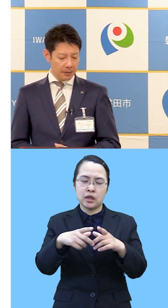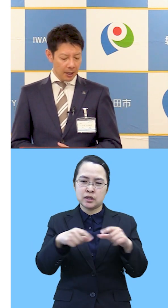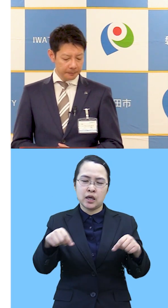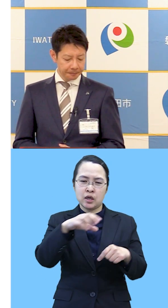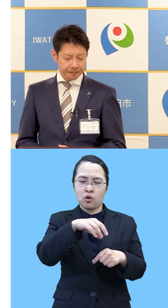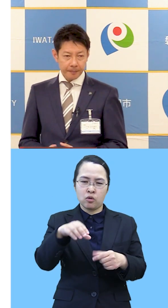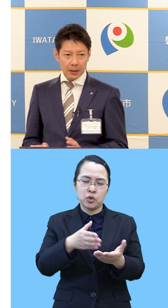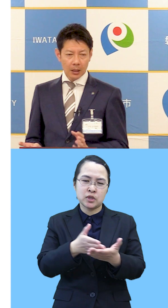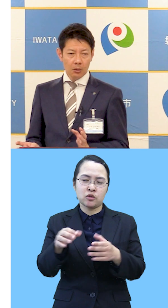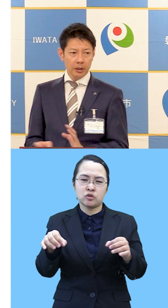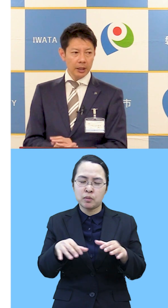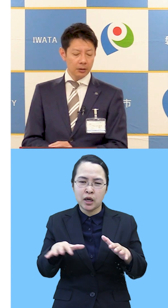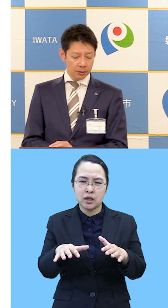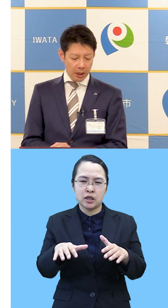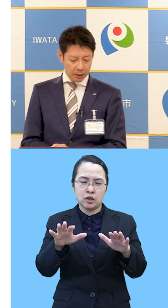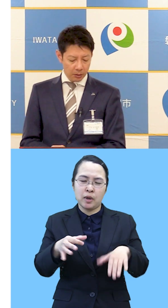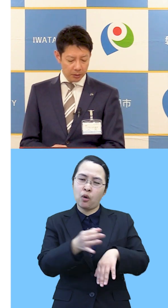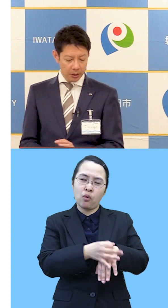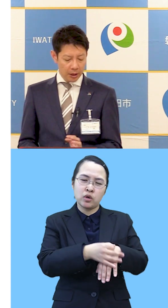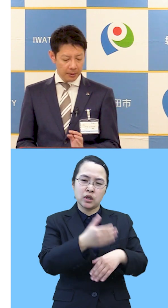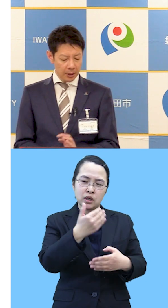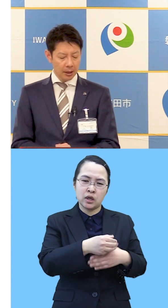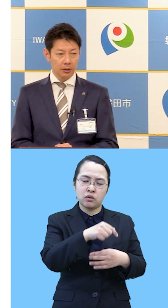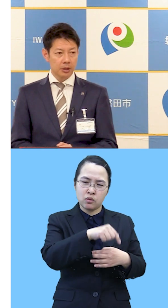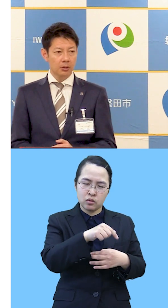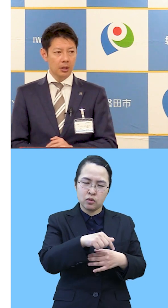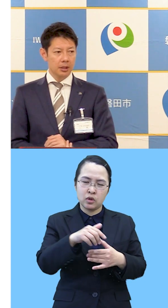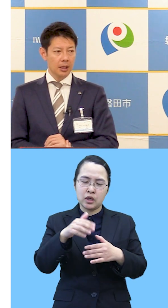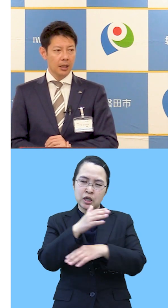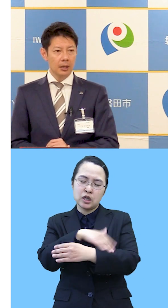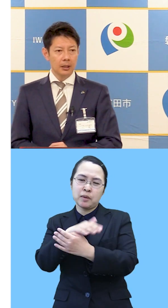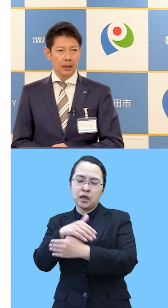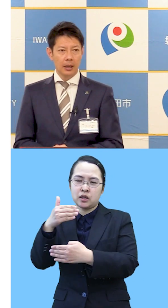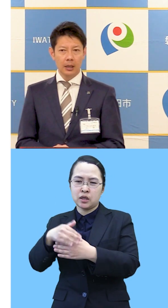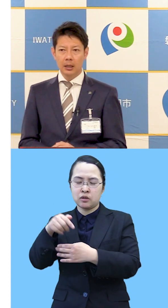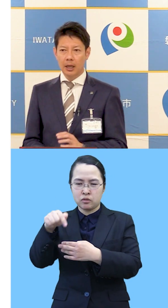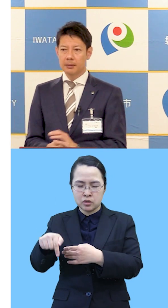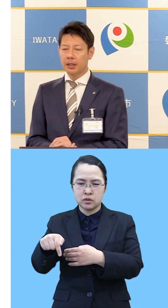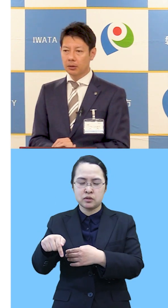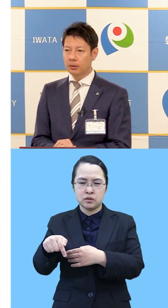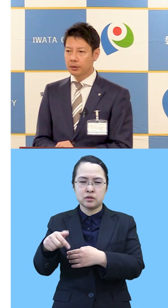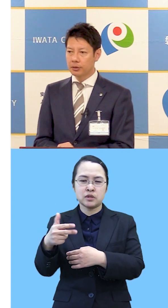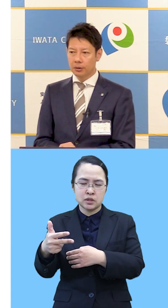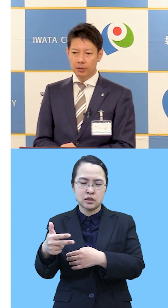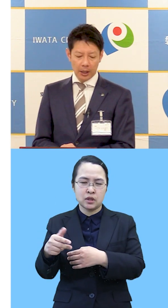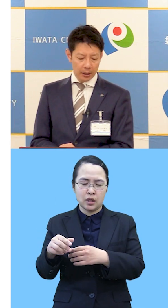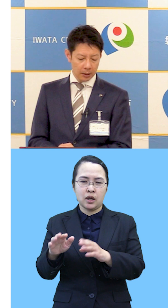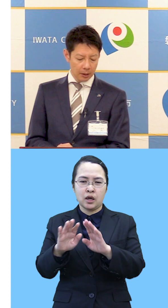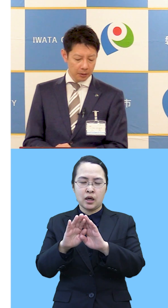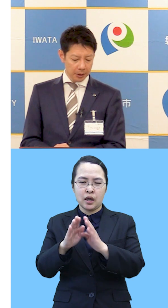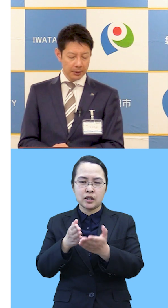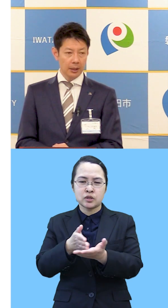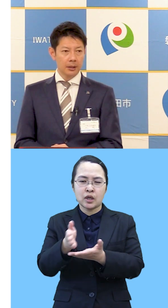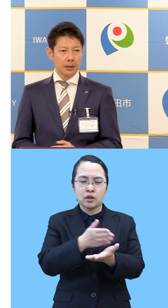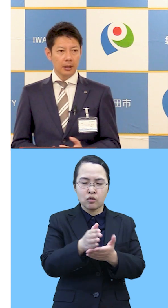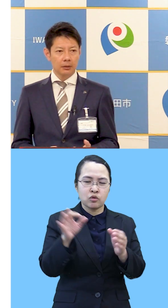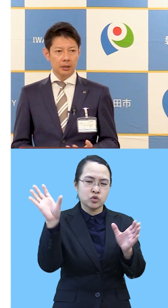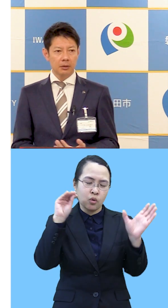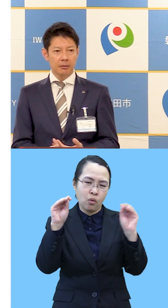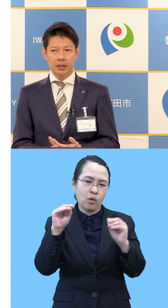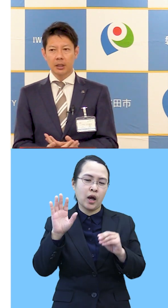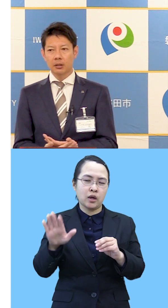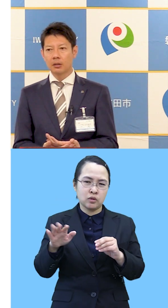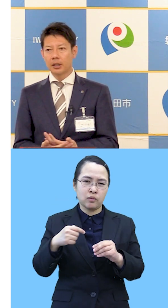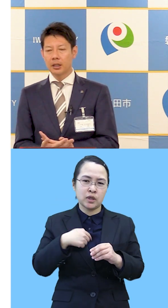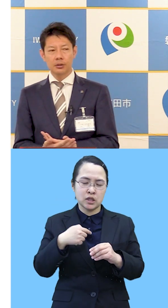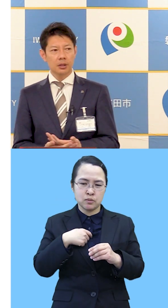、今大分県の宇佐市とそれから茨城県の石岡市が始めたという情報が入っております。私